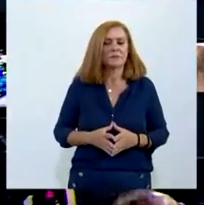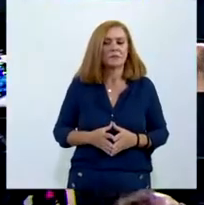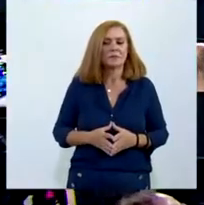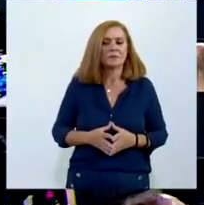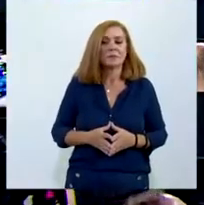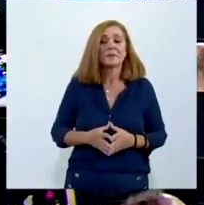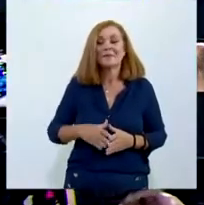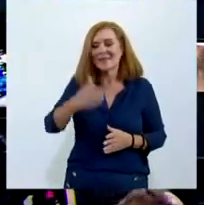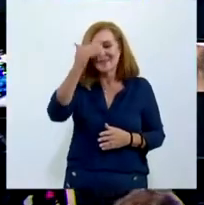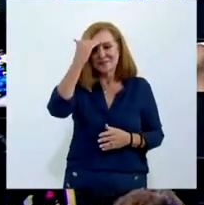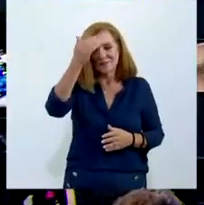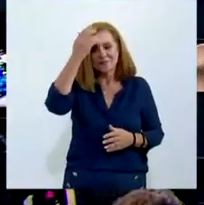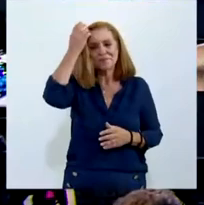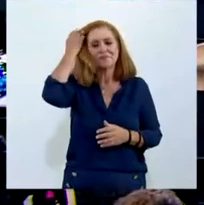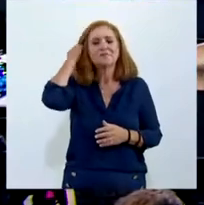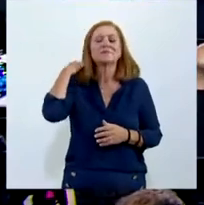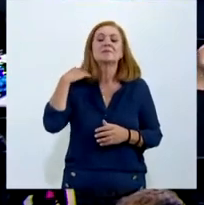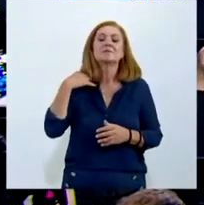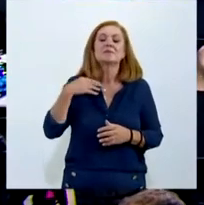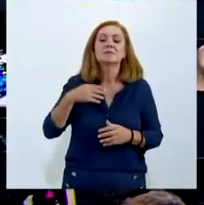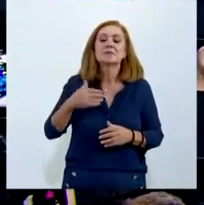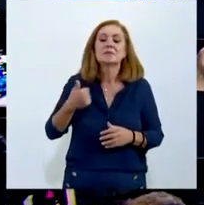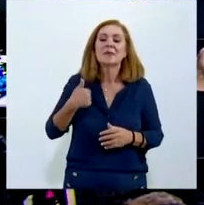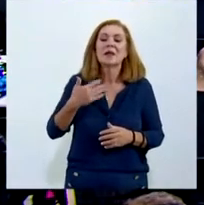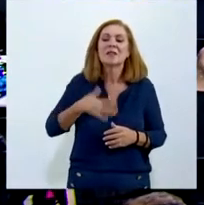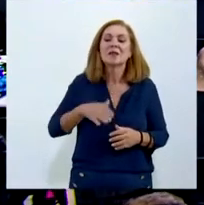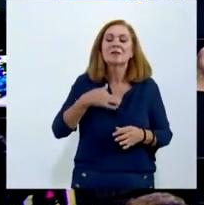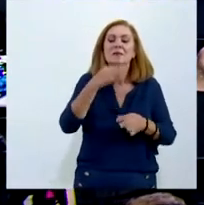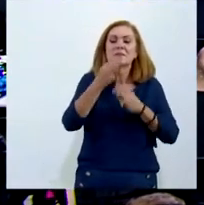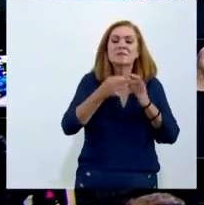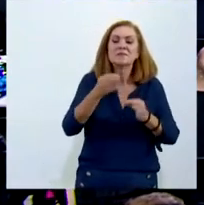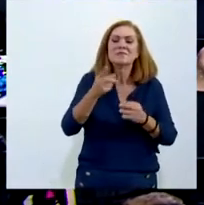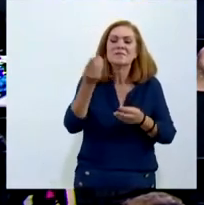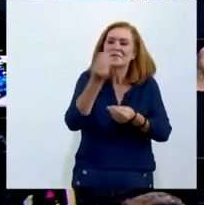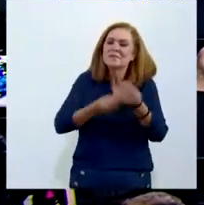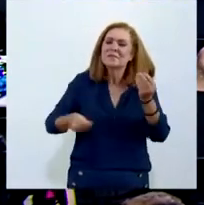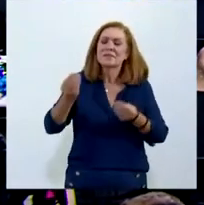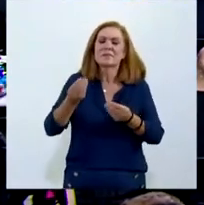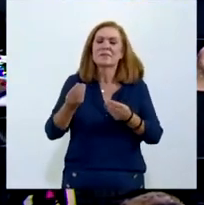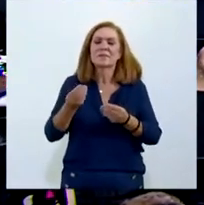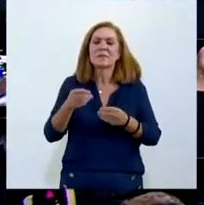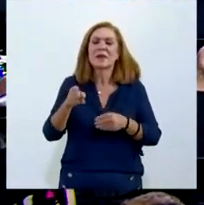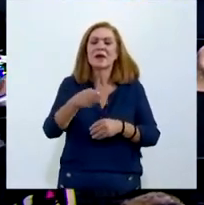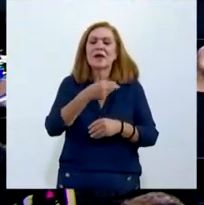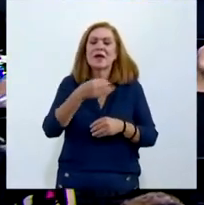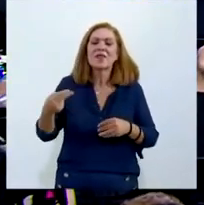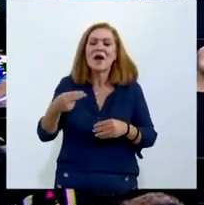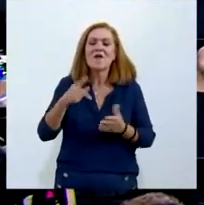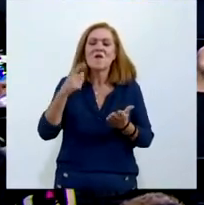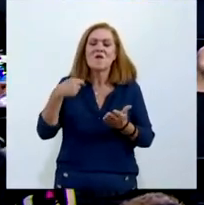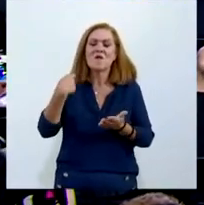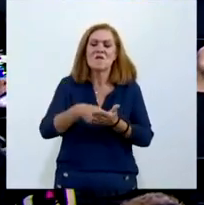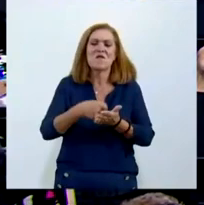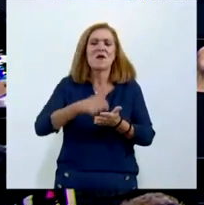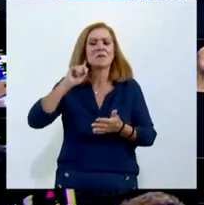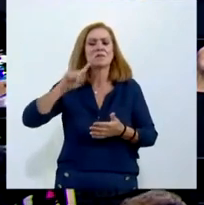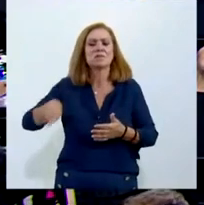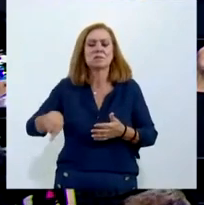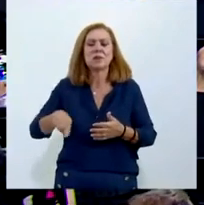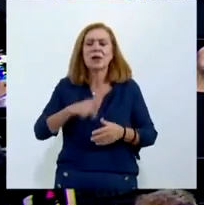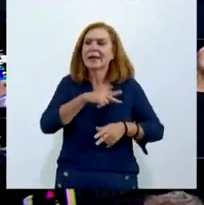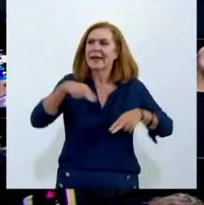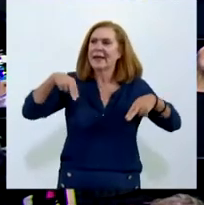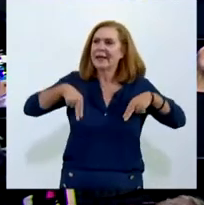Κύριε Πρόεδρε, καλησπέρα. Θα ήθελα να σταθούμε λίγο περισσότερο στη μάχη κατά της φοροδιαφυγής. Το κράτος